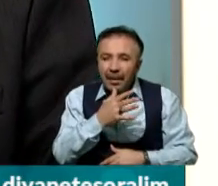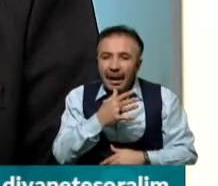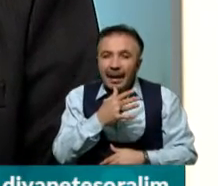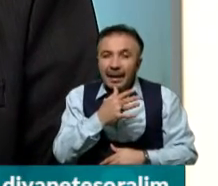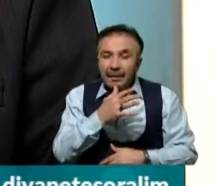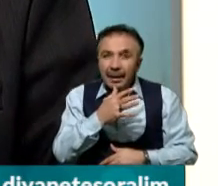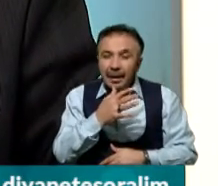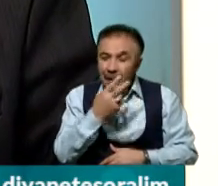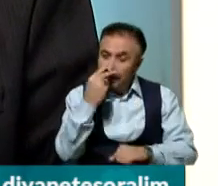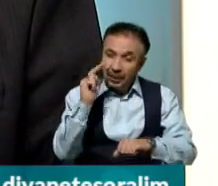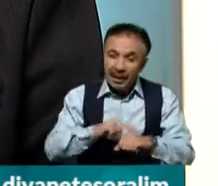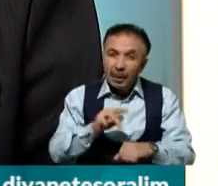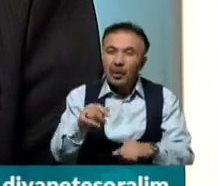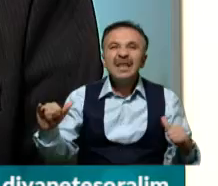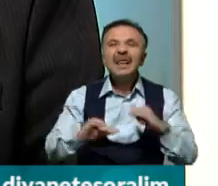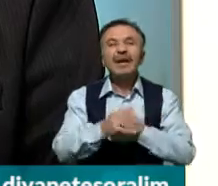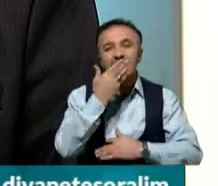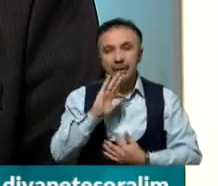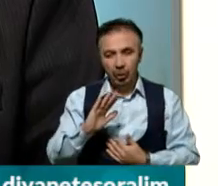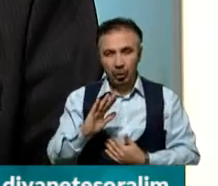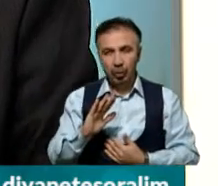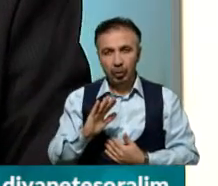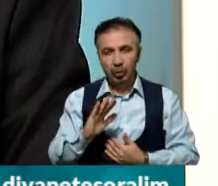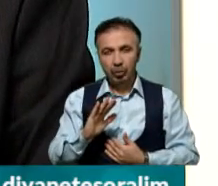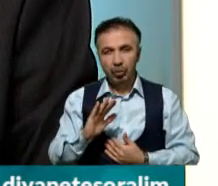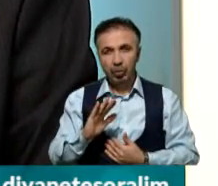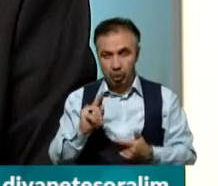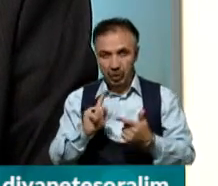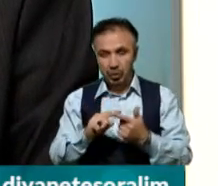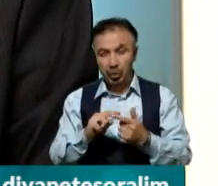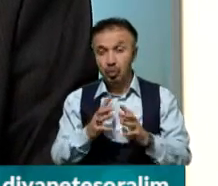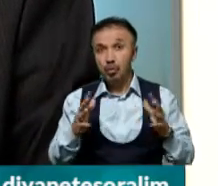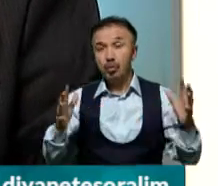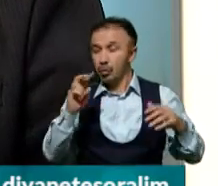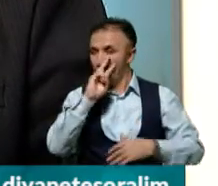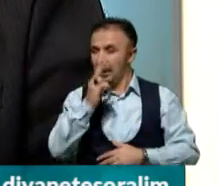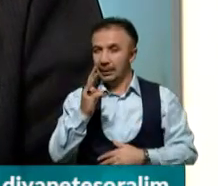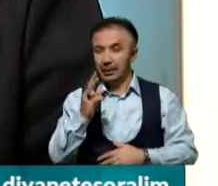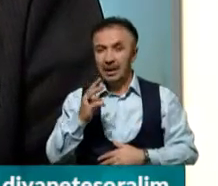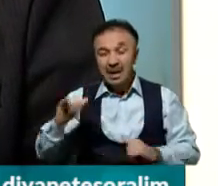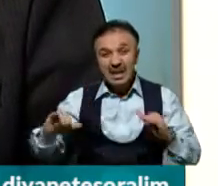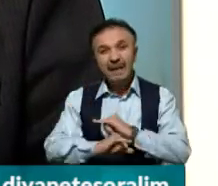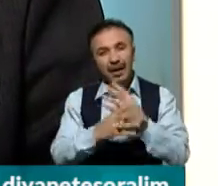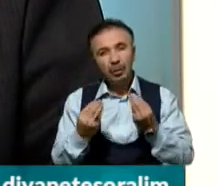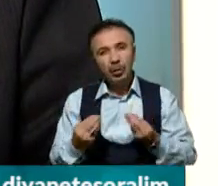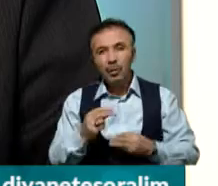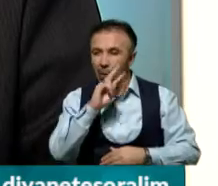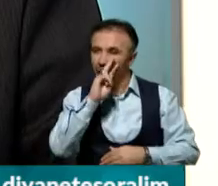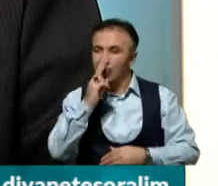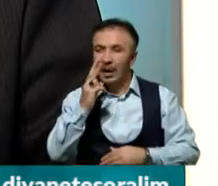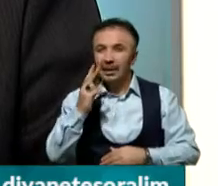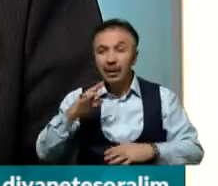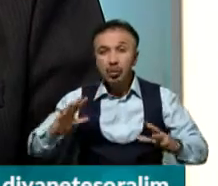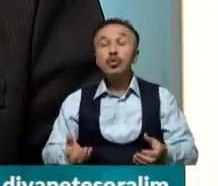yoktur. Yemini gamus çok büyük günahtır. Kefaret onun günahını ortadan kaldırmaz. Ayrıca tevbe